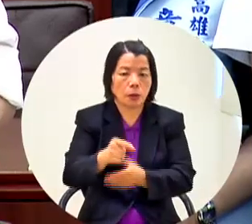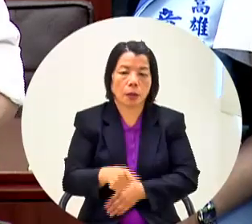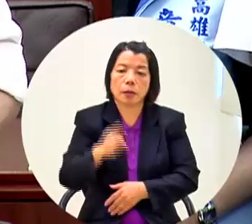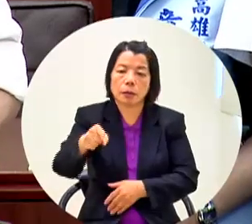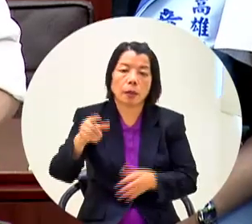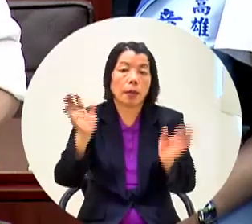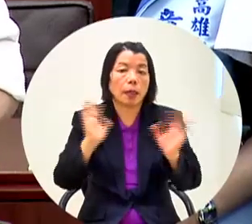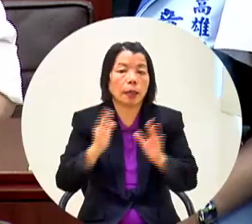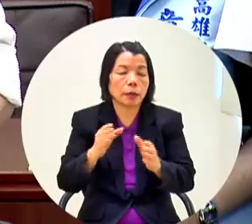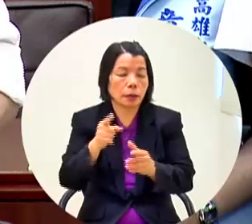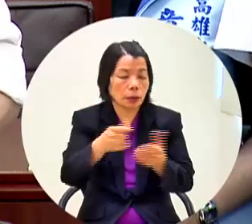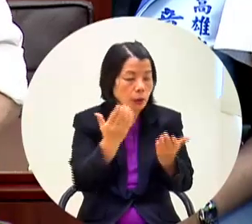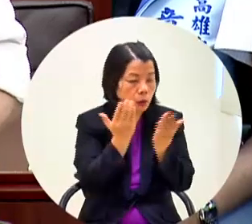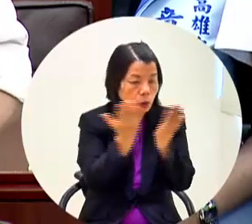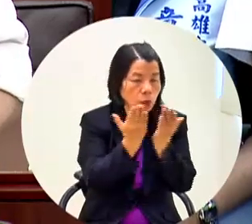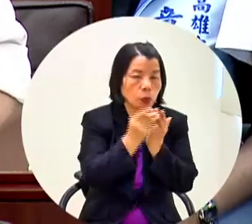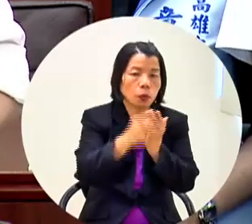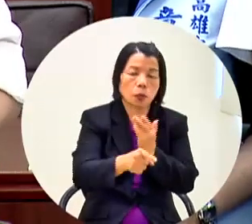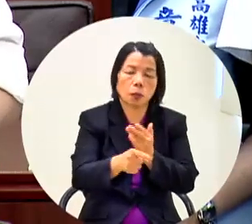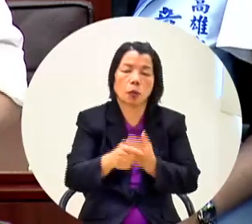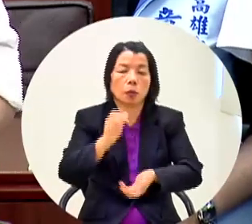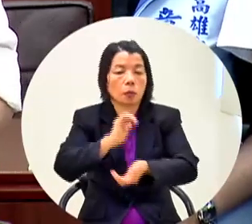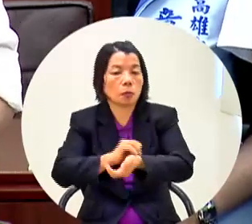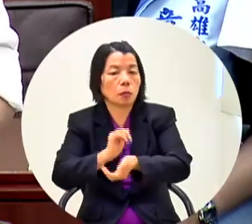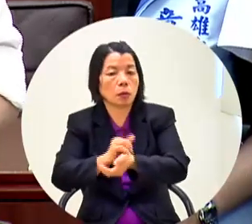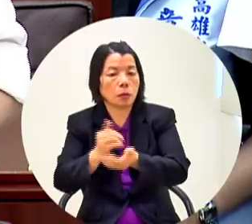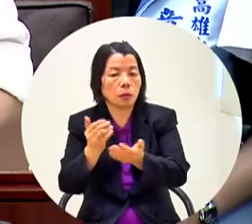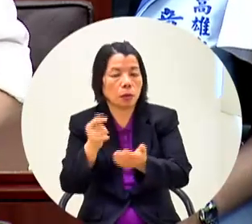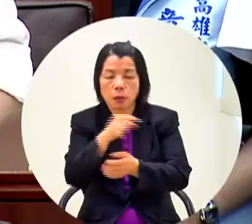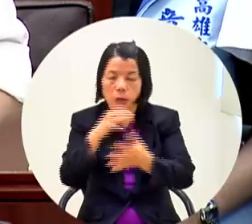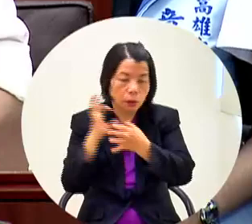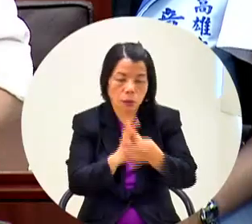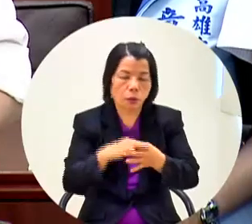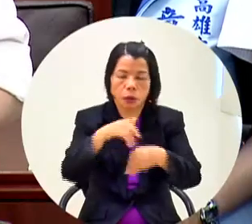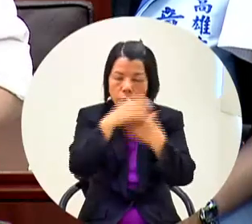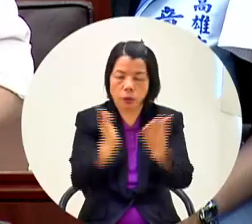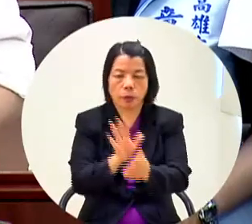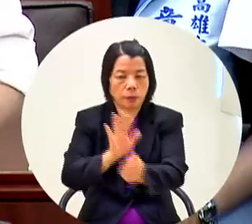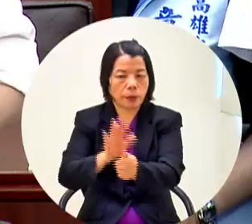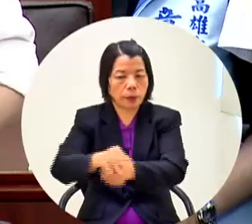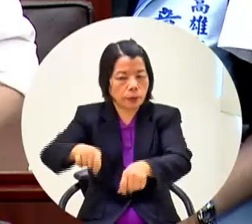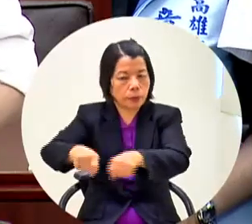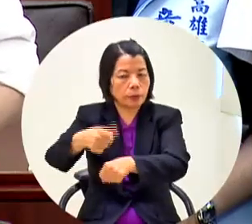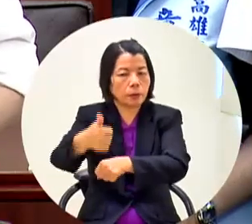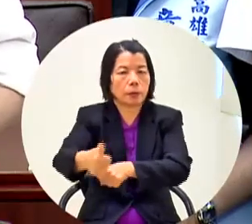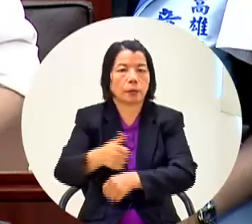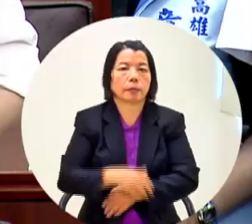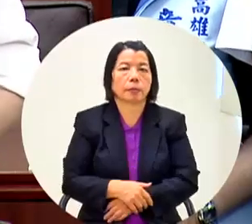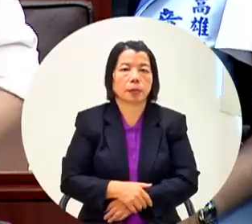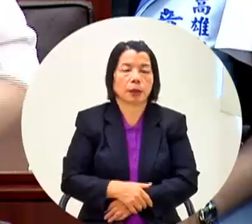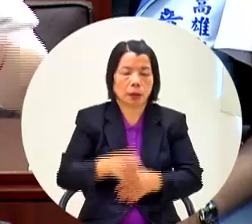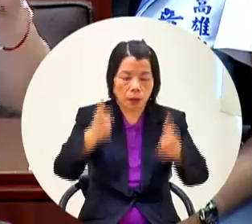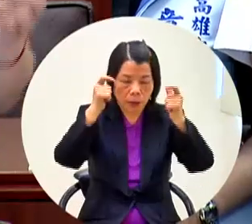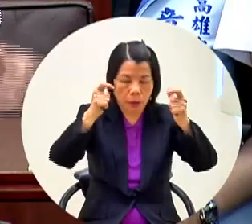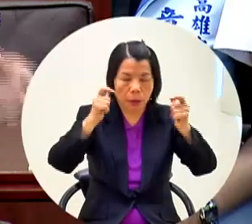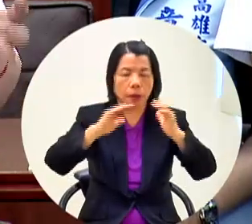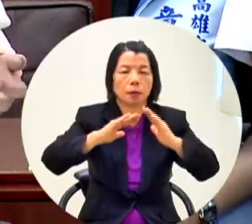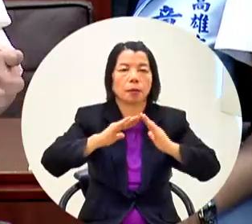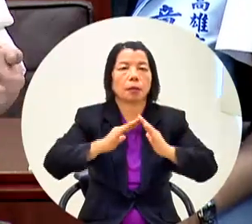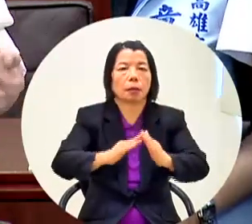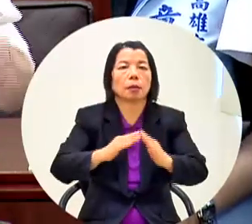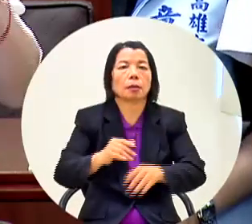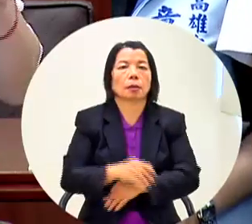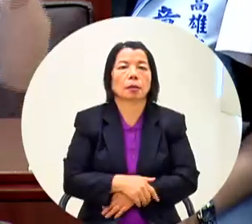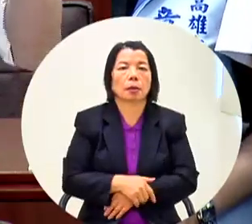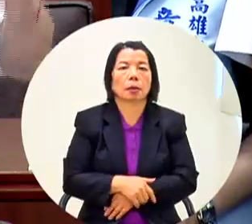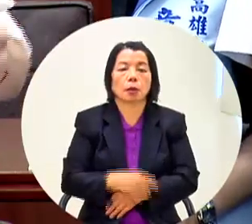决，还有高雄市的医疗也非常的棒，所以我们才会思考香港村或国际村，因为如果香港的移